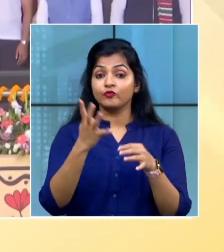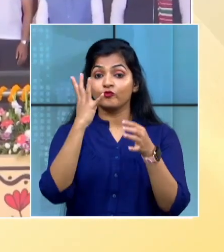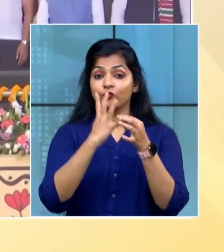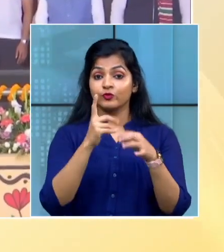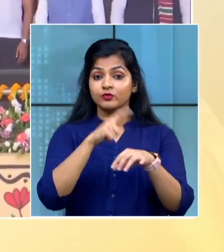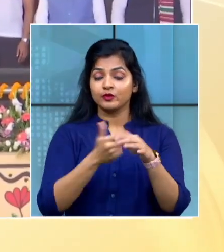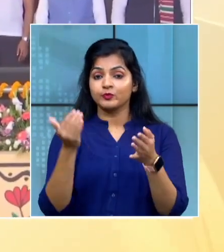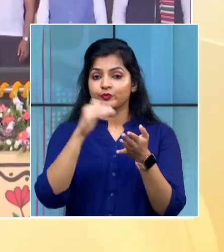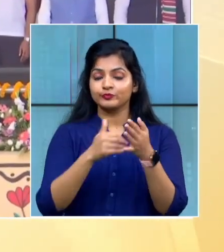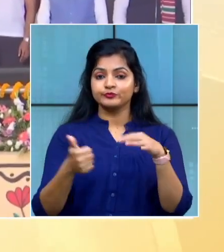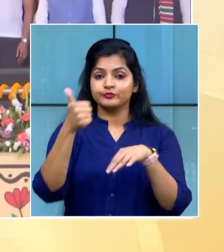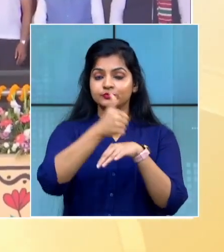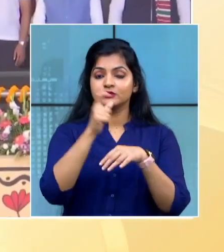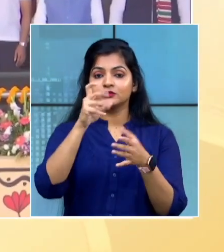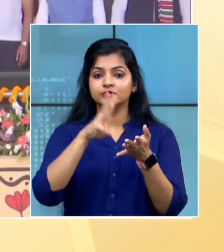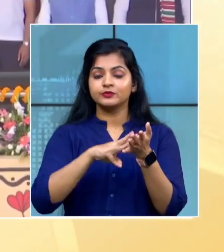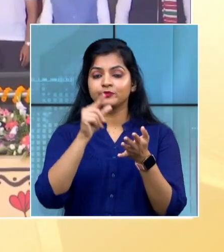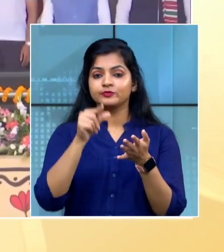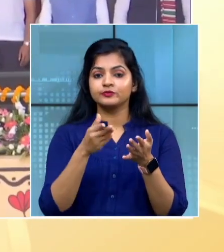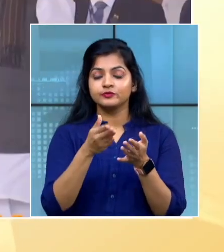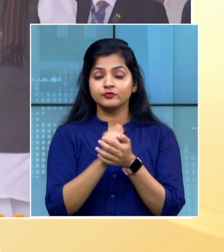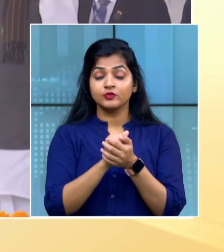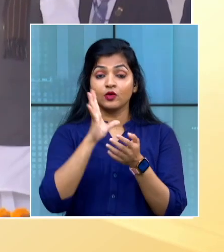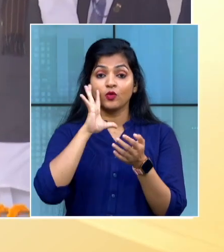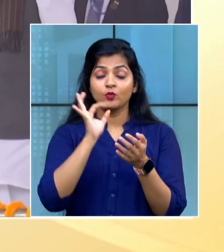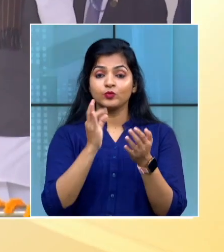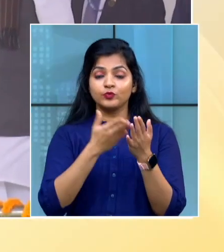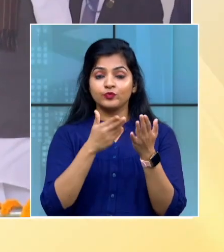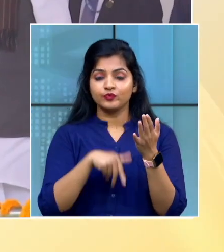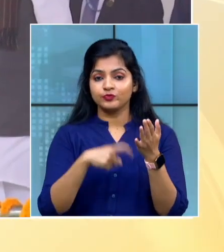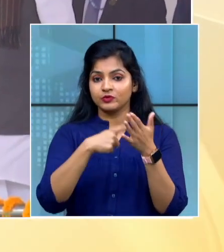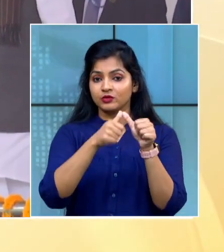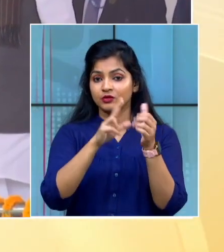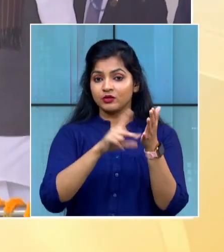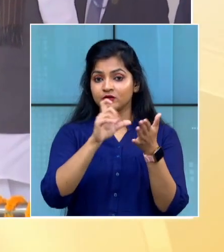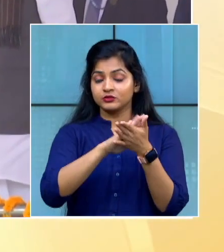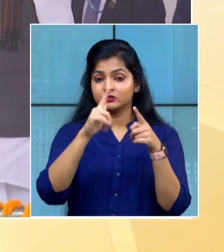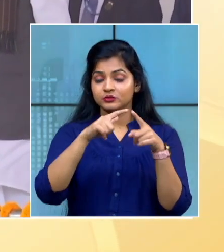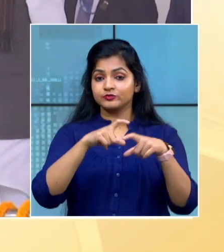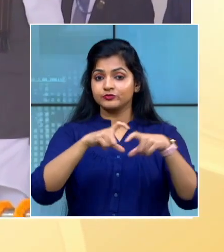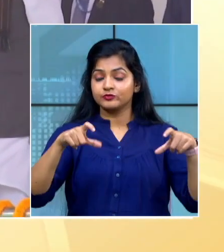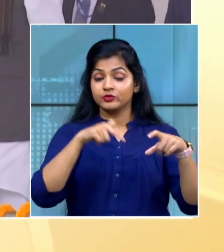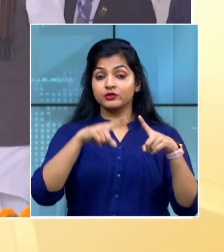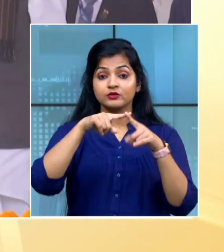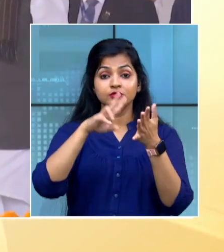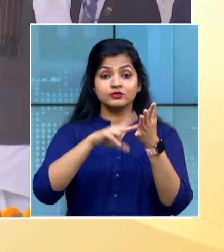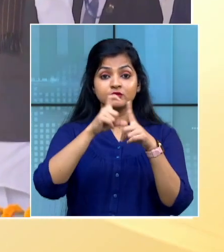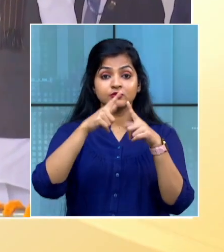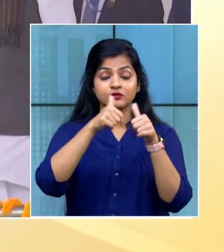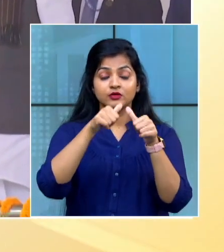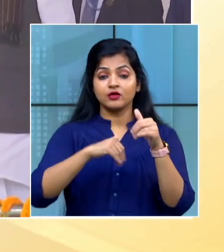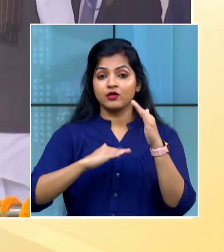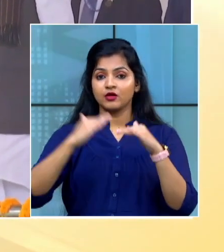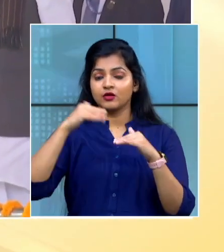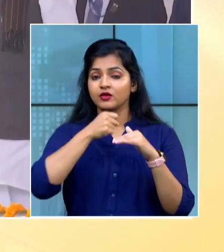മുഖ്യമന്ത്രി പദത്തിലേക്ക് അദ്ദേഹം എത്തുന്നത്. ഏറ്റവും ശ്രദ്ധേയമായത് റാഞ്ചിയിലെ ആ വേദി തന്നെയാണ്. കാരണം ഇന്ത്യ മുന്നണിയിലെ മുതിർന്ന നേതാക്കളുടെ ഒരു വലിയ